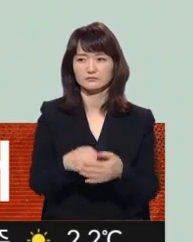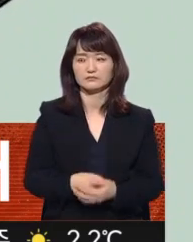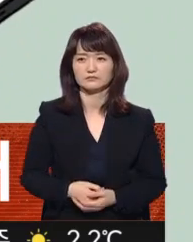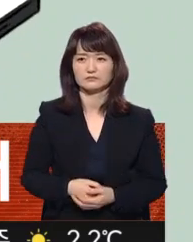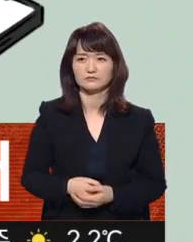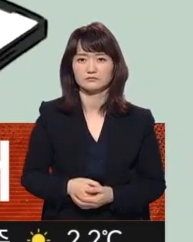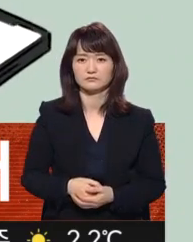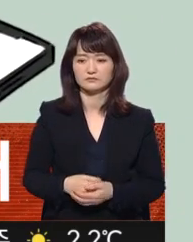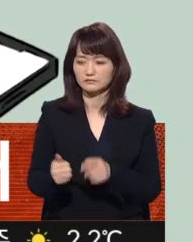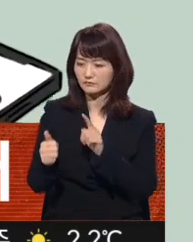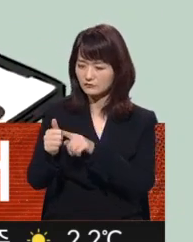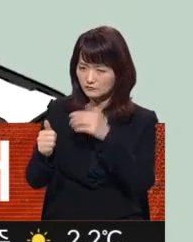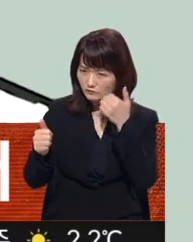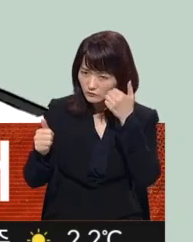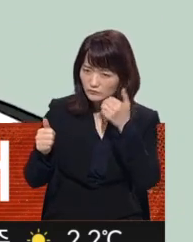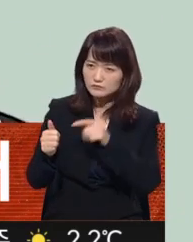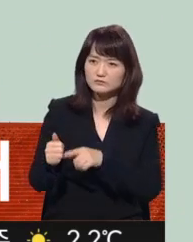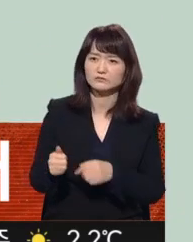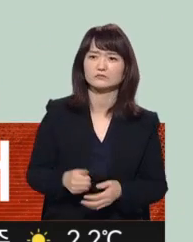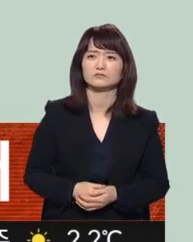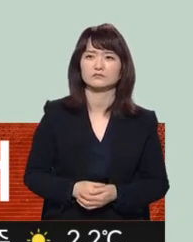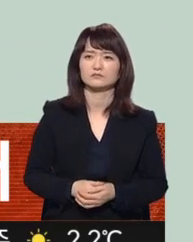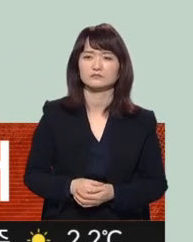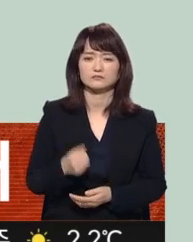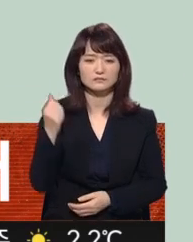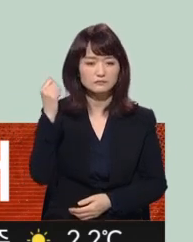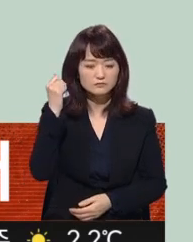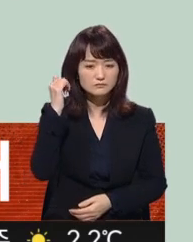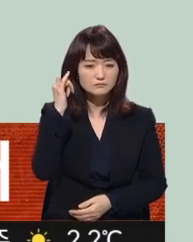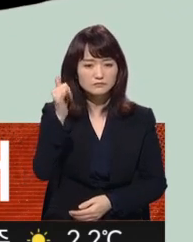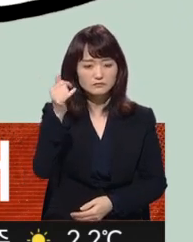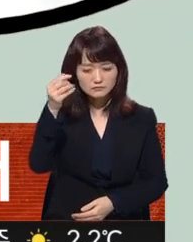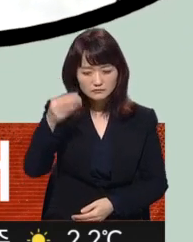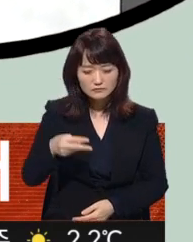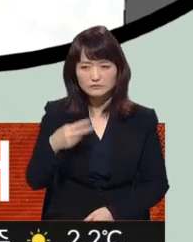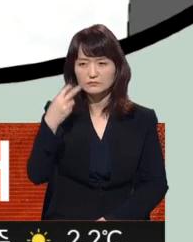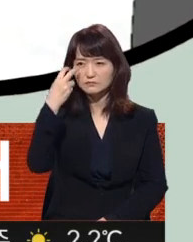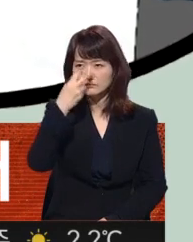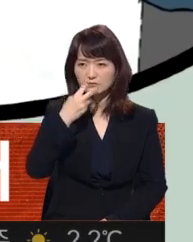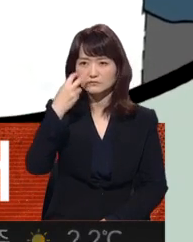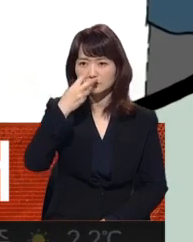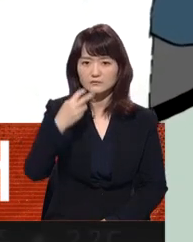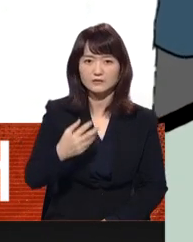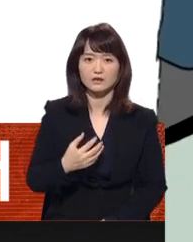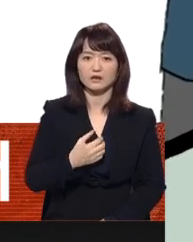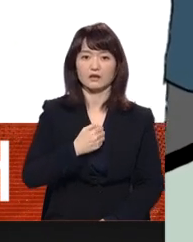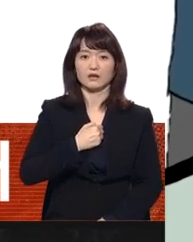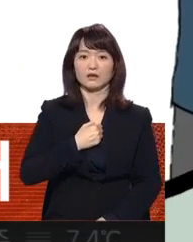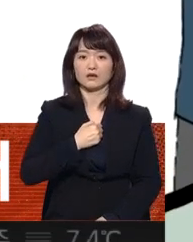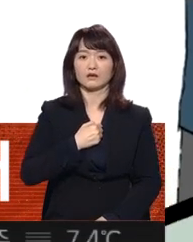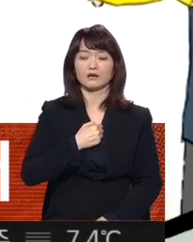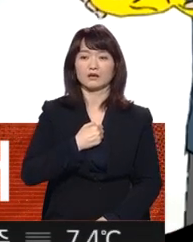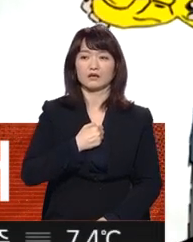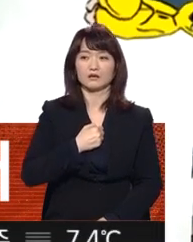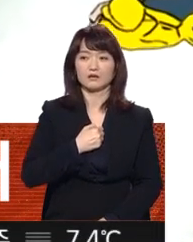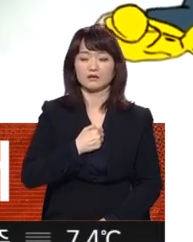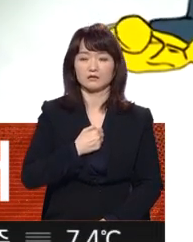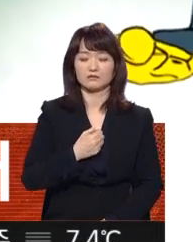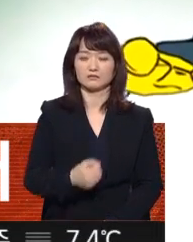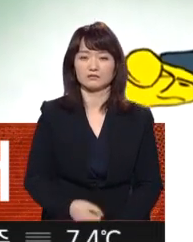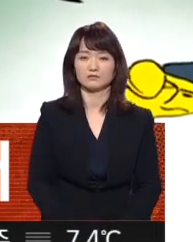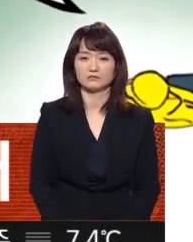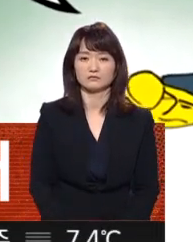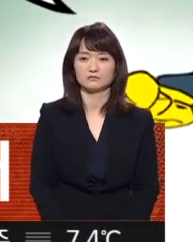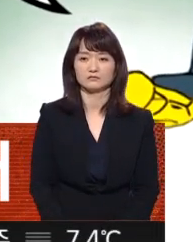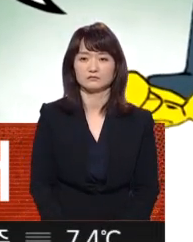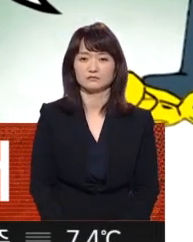상대 앞에 가지고 전화번호를 조율합니다 전화를 번호를 저했다니까 깜짝 놀랄 일을 벌어진 거예요 그 전화번호를 좋아했더니